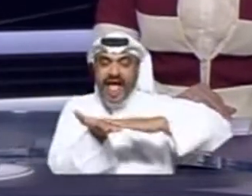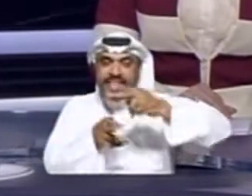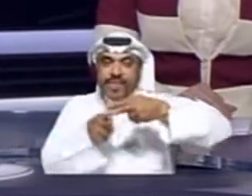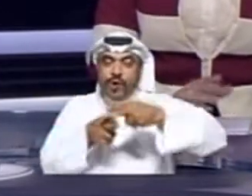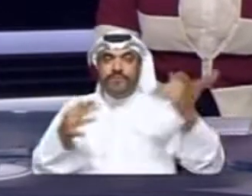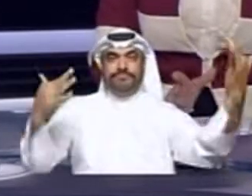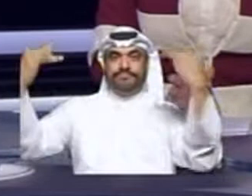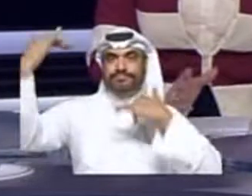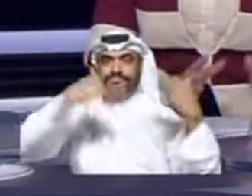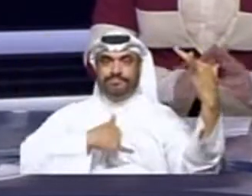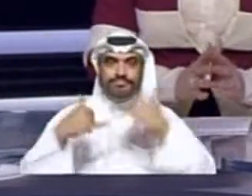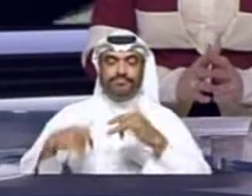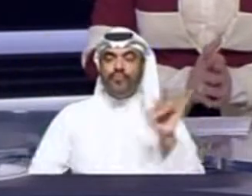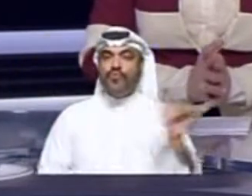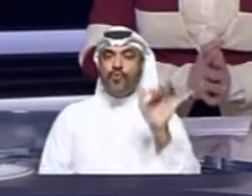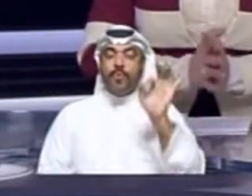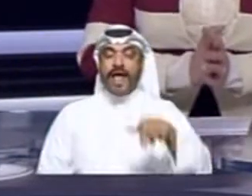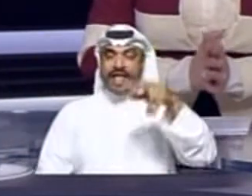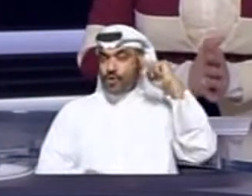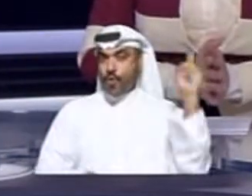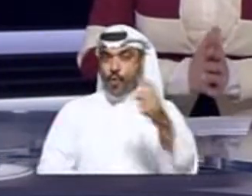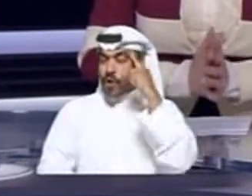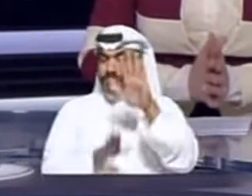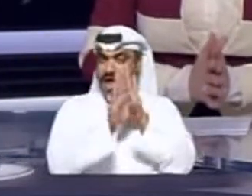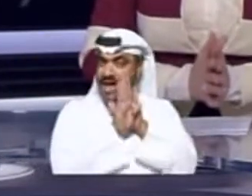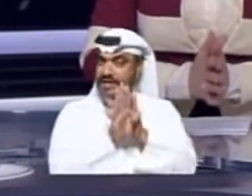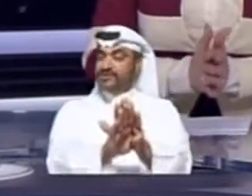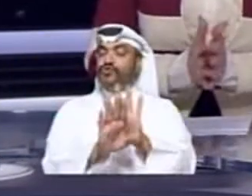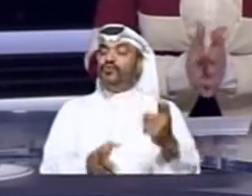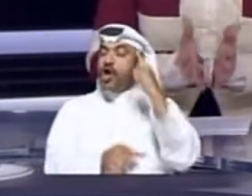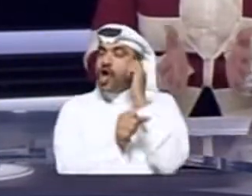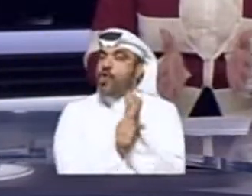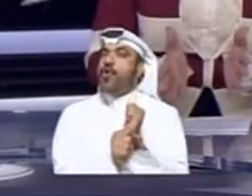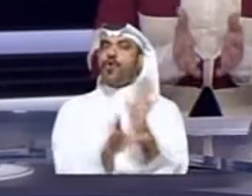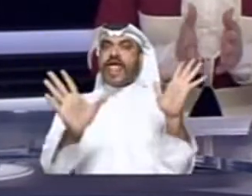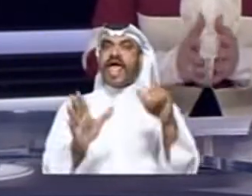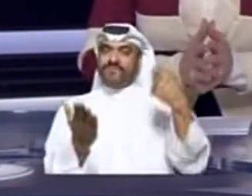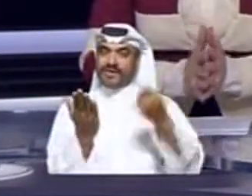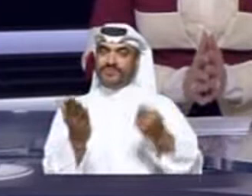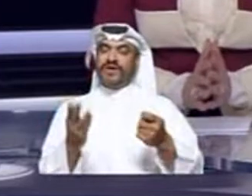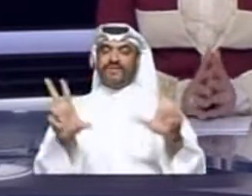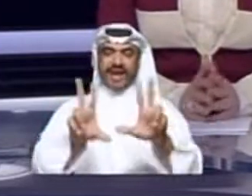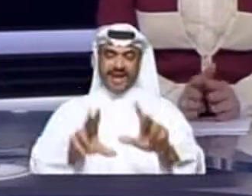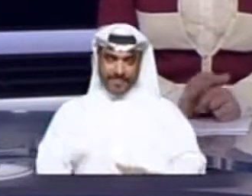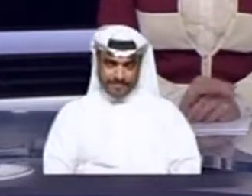لهذا المؤتمر نظرا للدور الذي تلعبه في حماية الحريات والمهنية العالية في